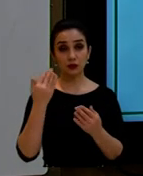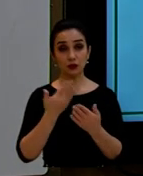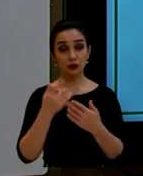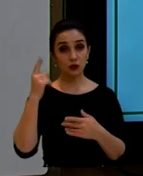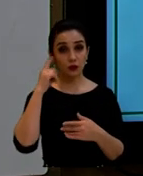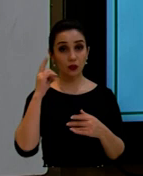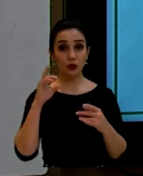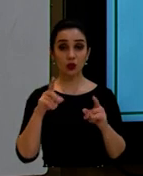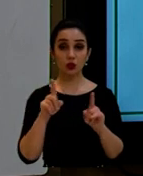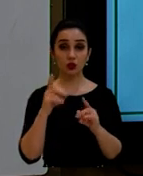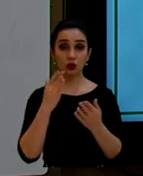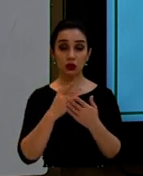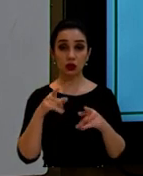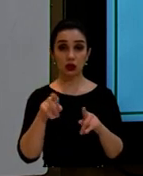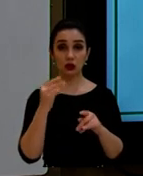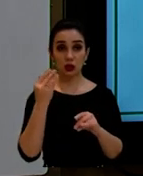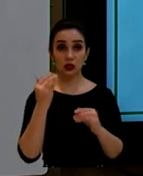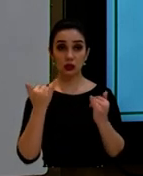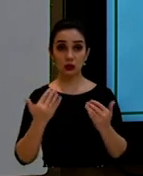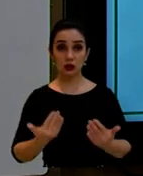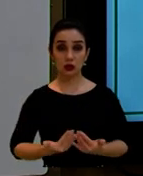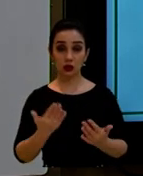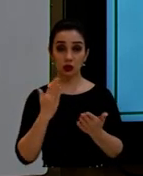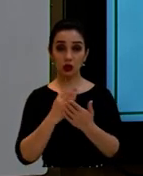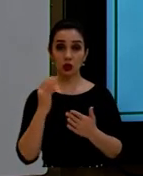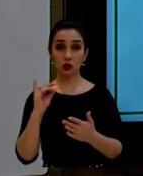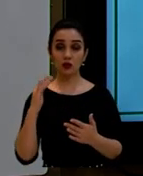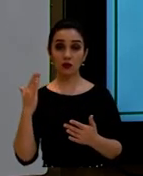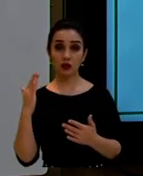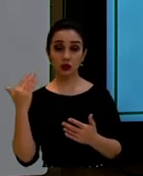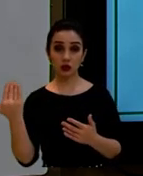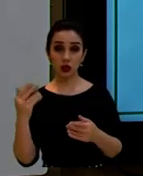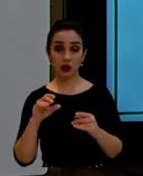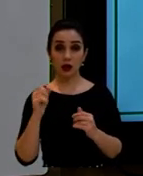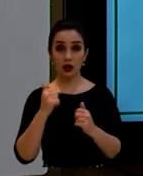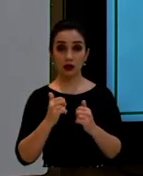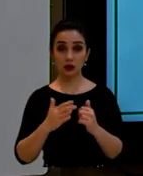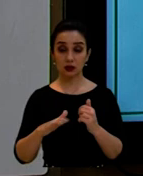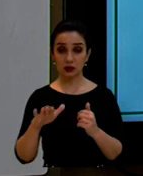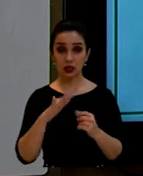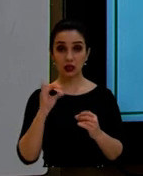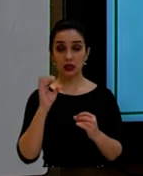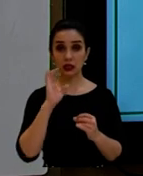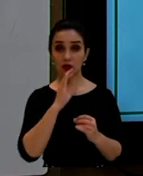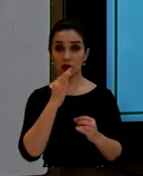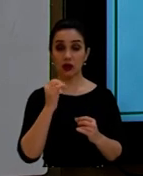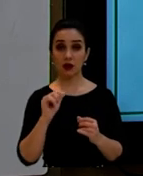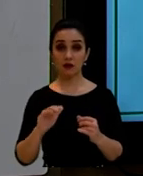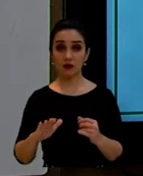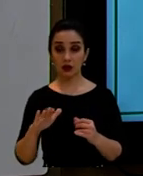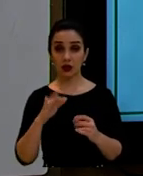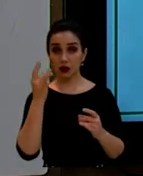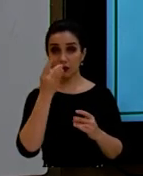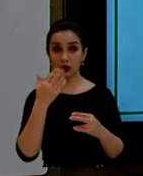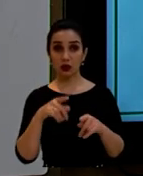ученых, прародиной современного человека является Юго-Восточная Азия и Северная Африка, где возникли